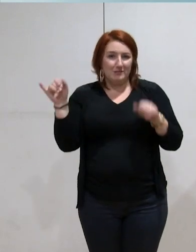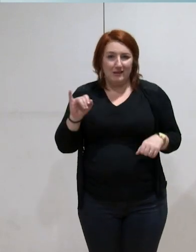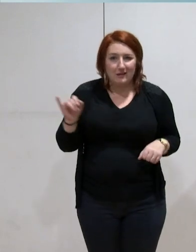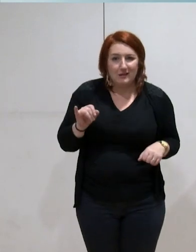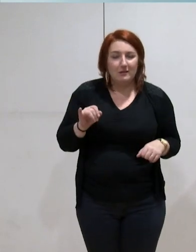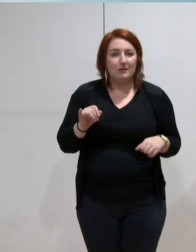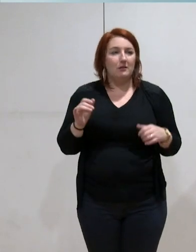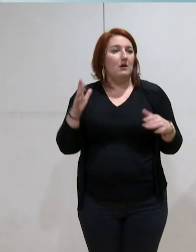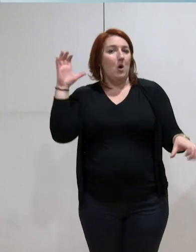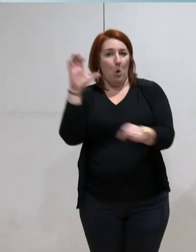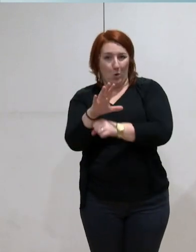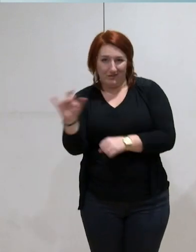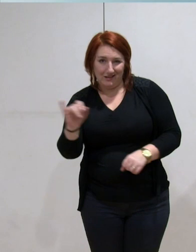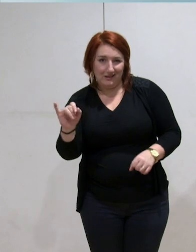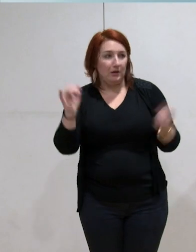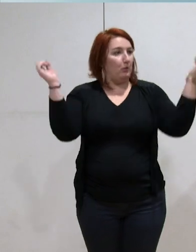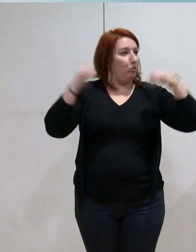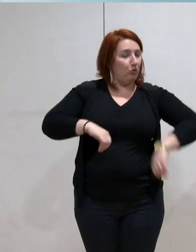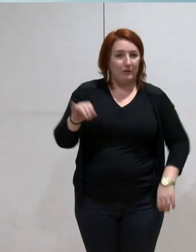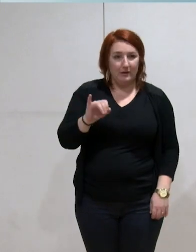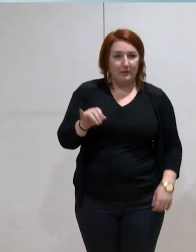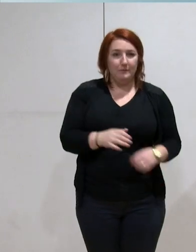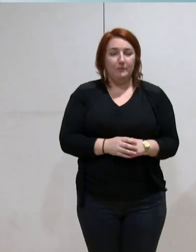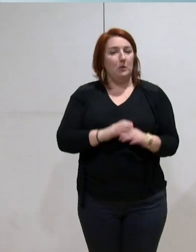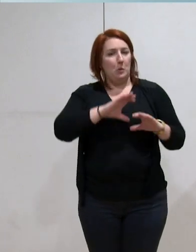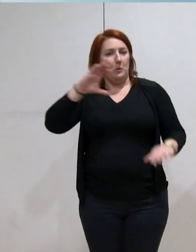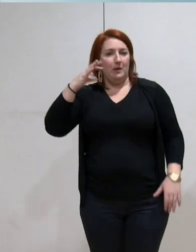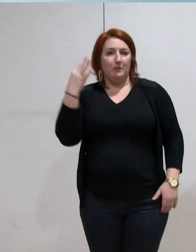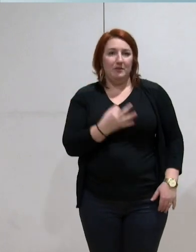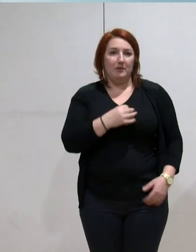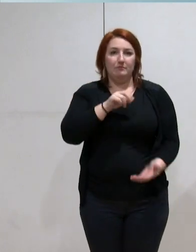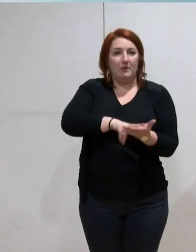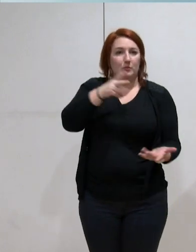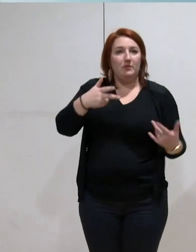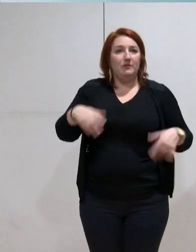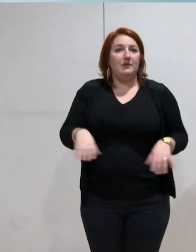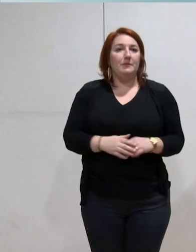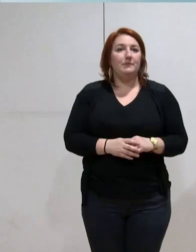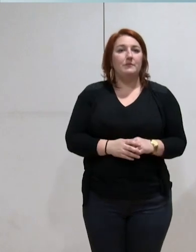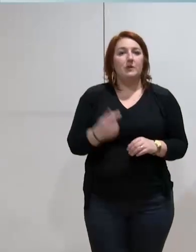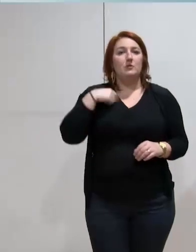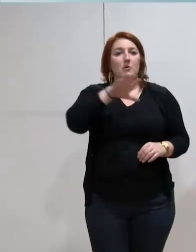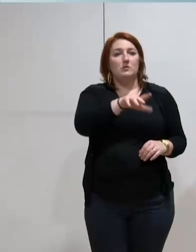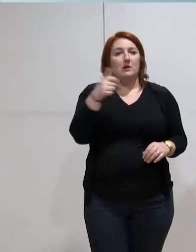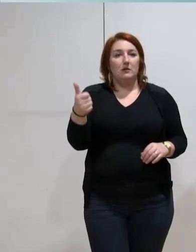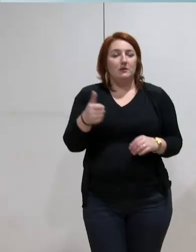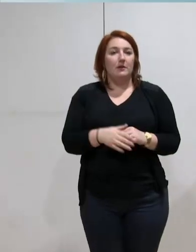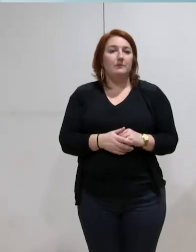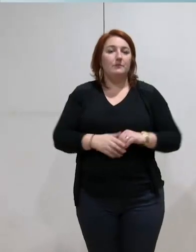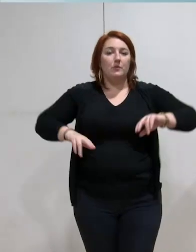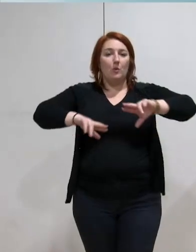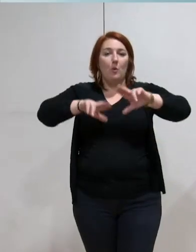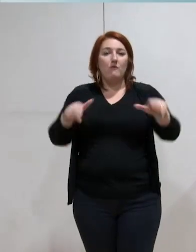s'abstient qui vote contre qui vote pour unanimité délibération adoptée la 51 la